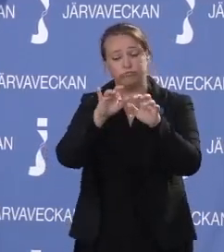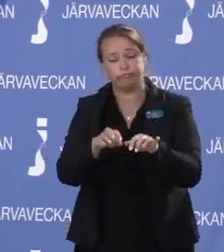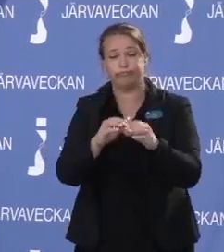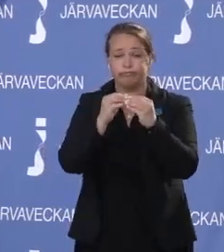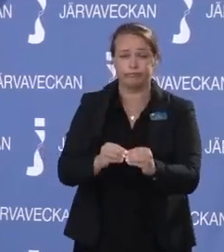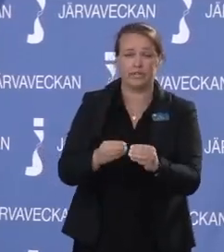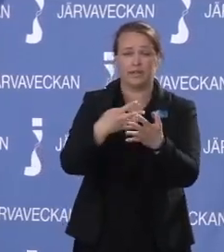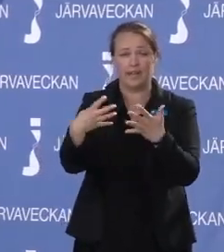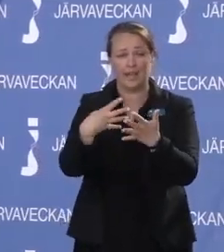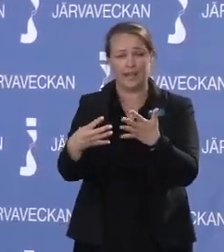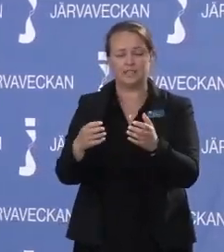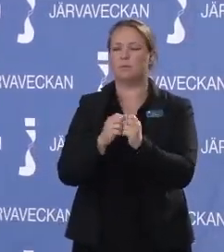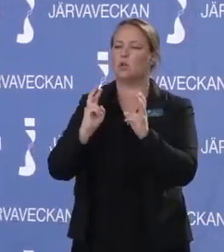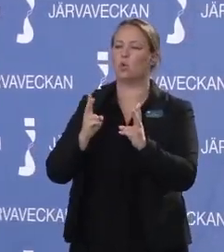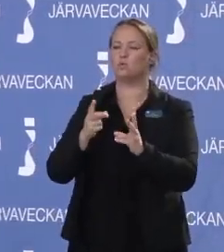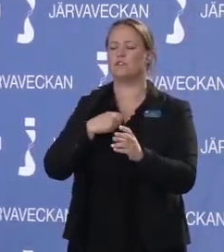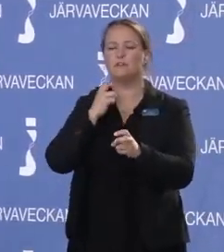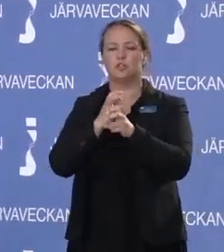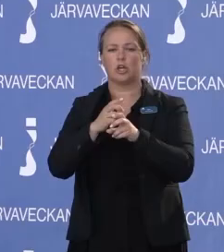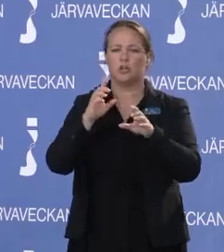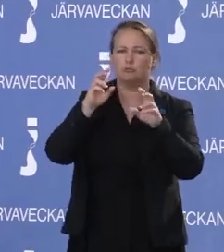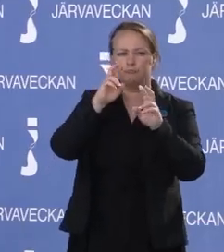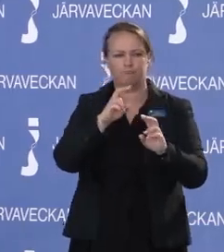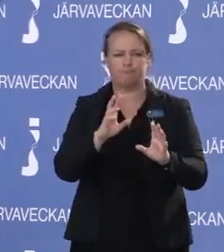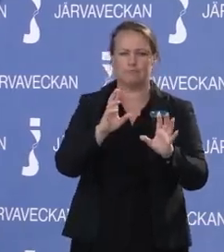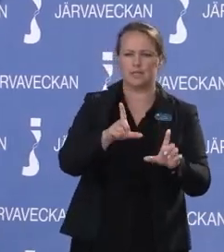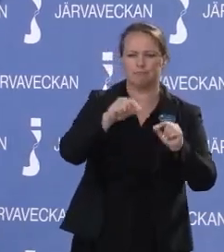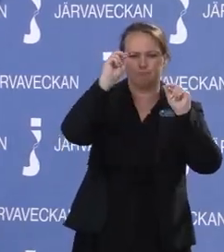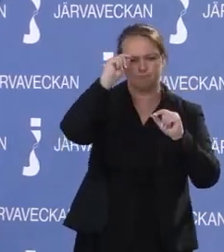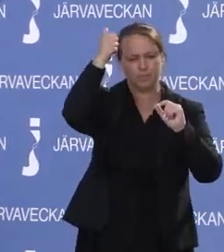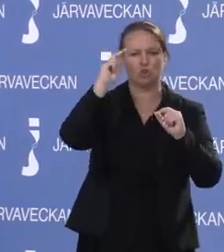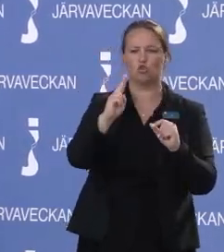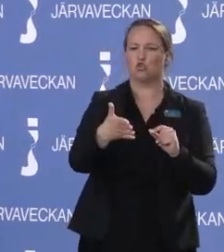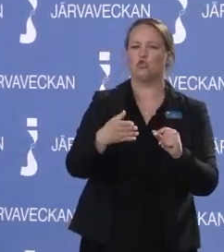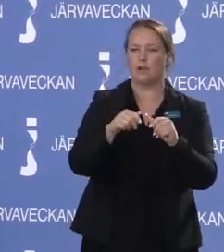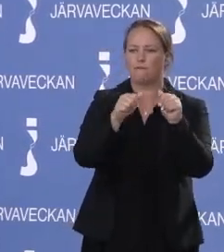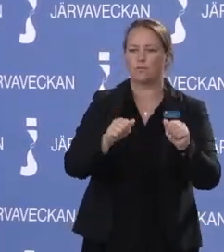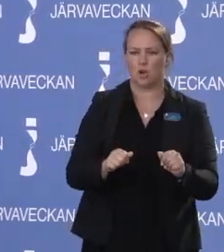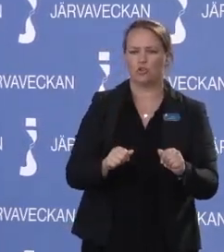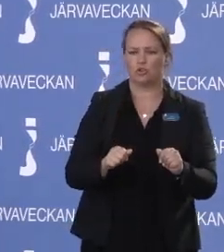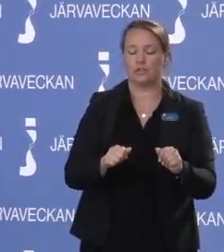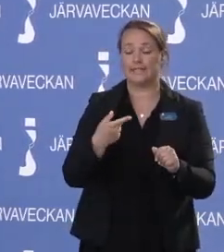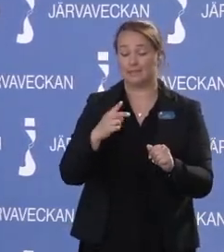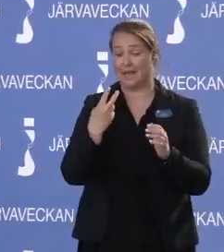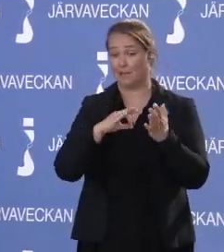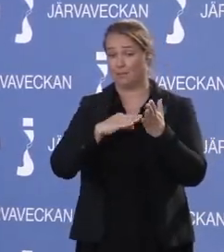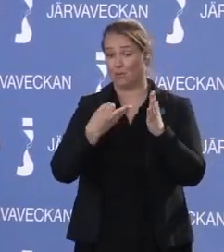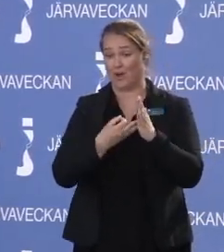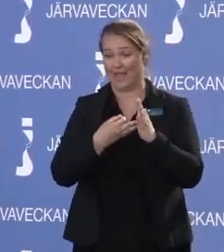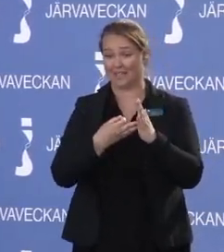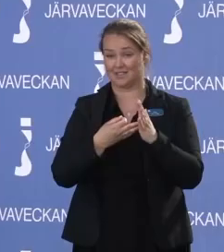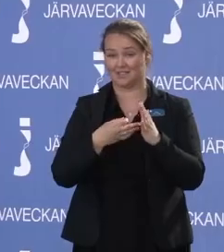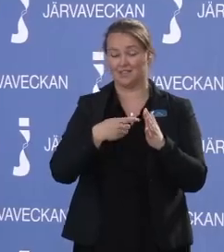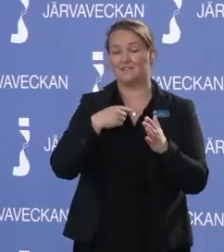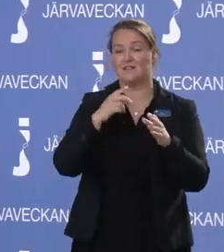upptäcker eller utforskar helt nya medieformat. Ett exempel på vad man skulle kunna göra kan man se ett projekt som vi har drivit som vi kallade för The News